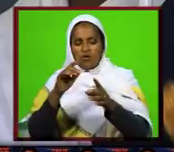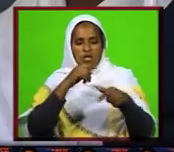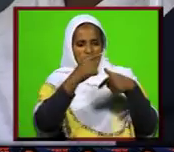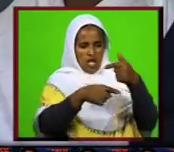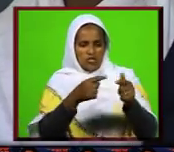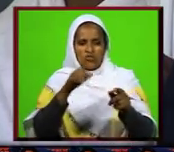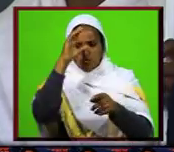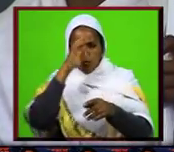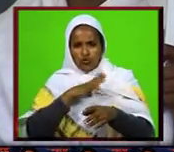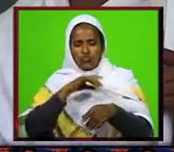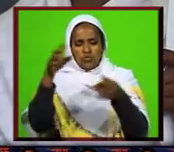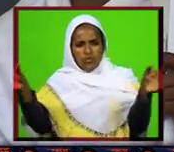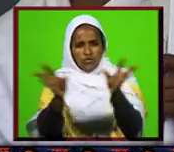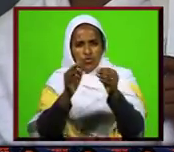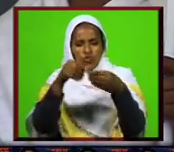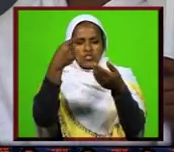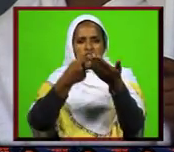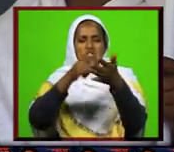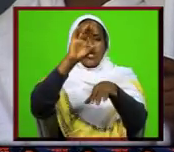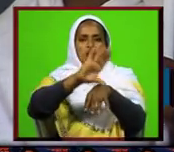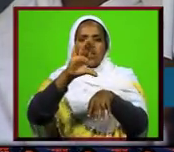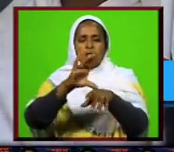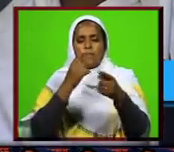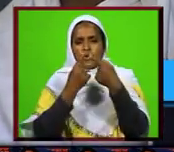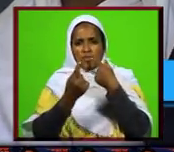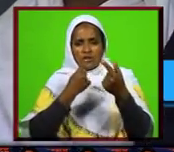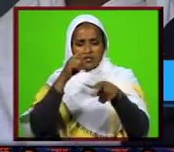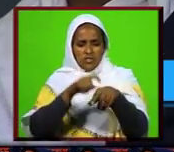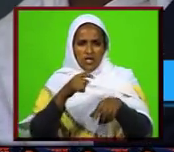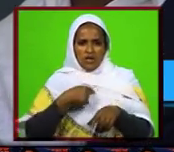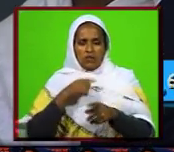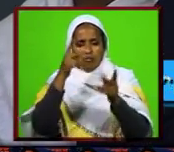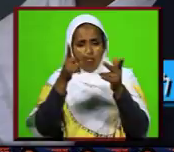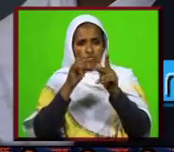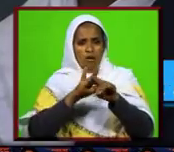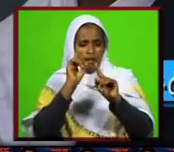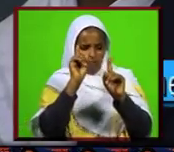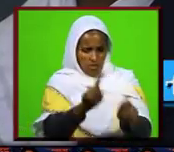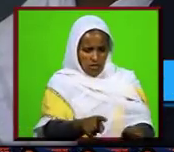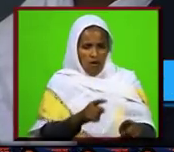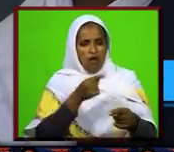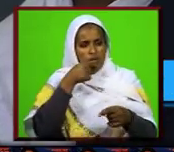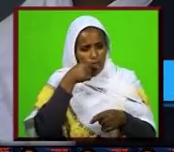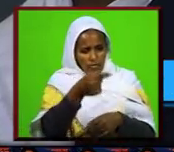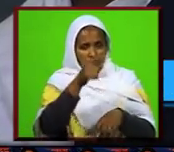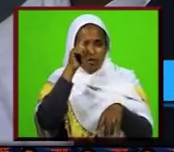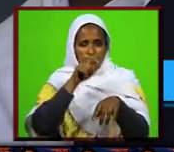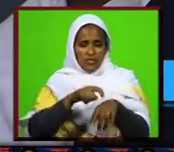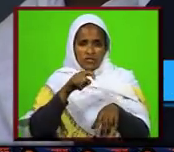ሰዎችን ሰብስቦ ስለ ገዳማት በሚያነጋግሩበት ጊዜ እኔም እዛ ተገኝቼ በምናገርበት ጊዜ